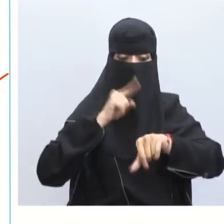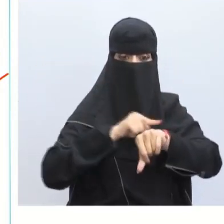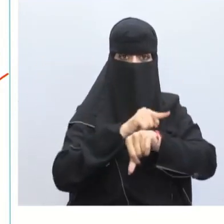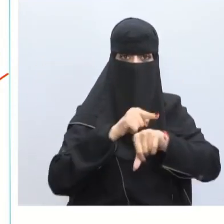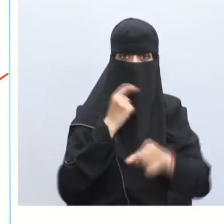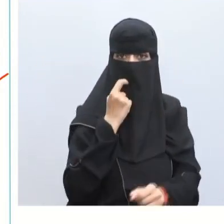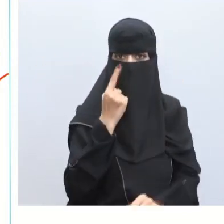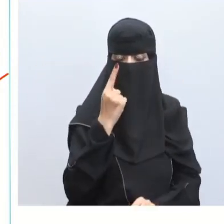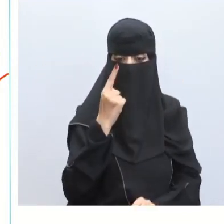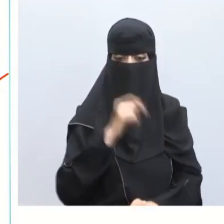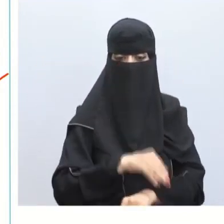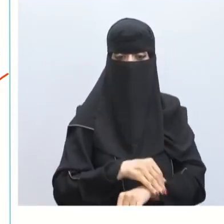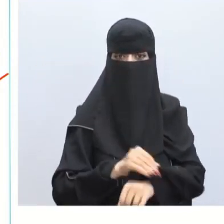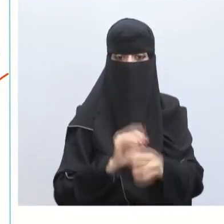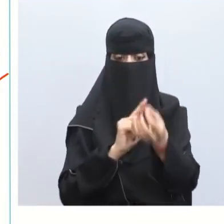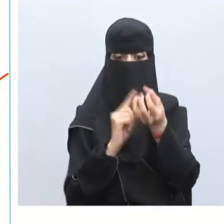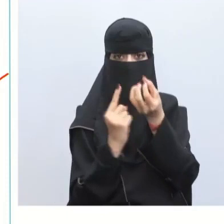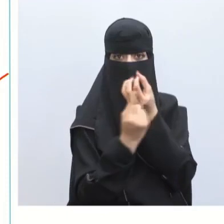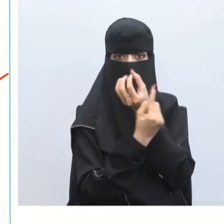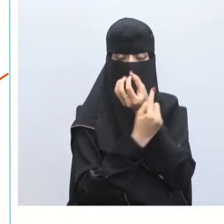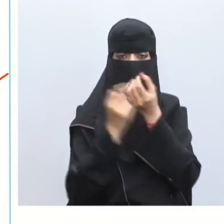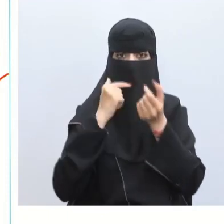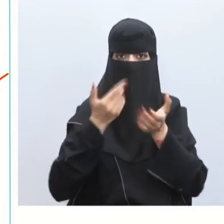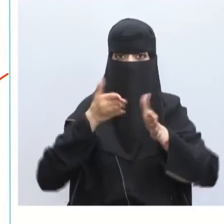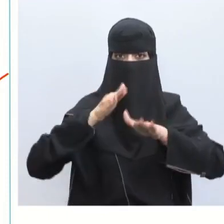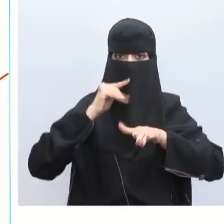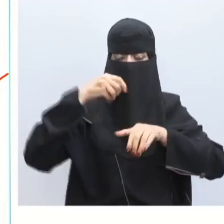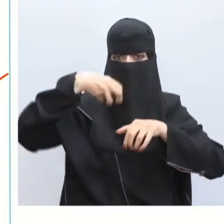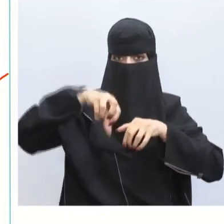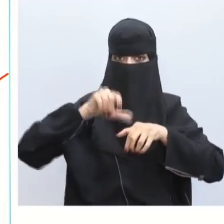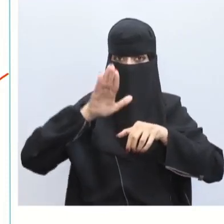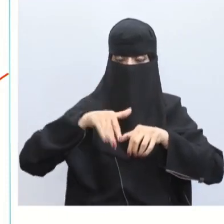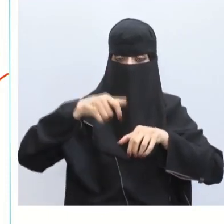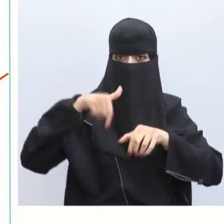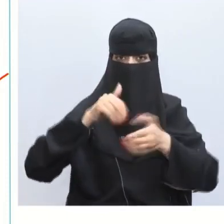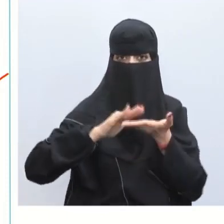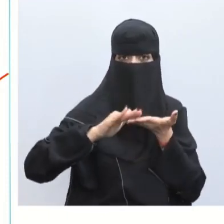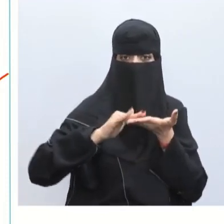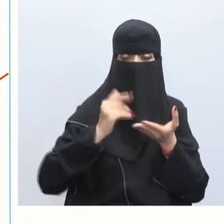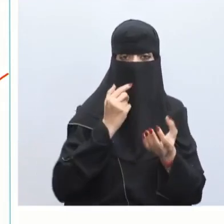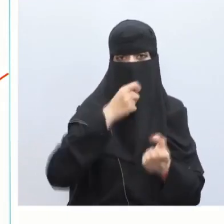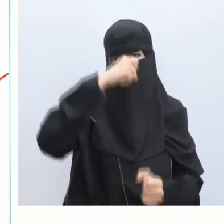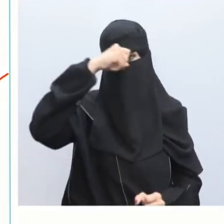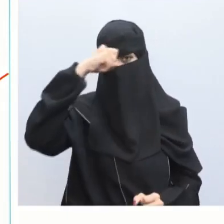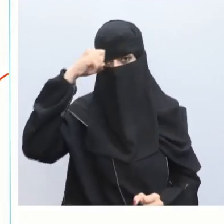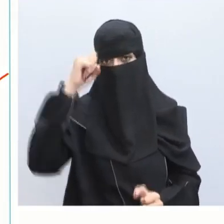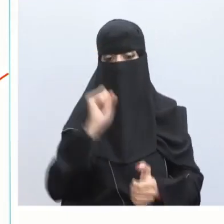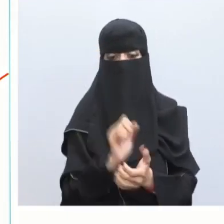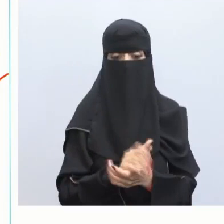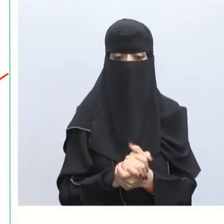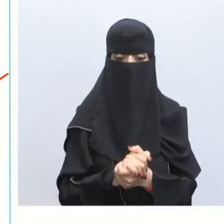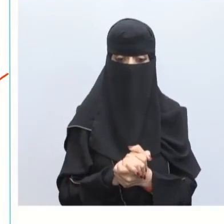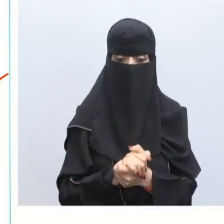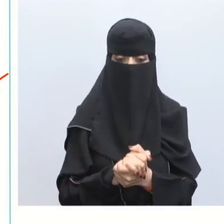السنه لذا فهو اكثر اجزاء الارض حراره لذا فهو